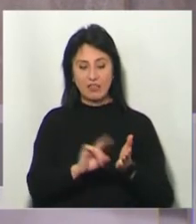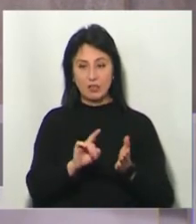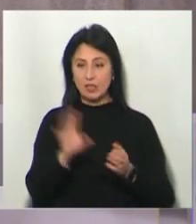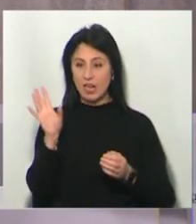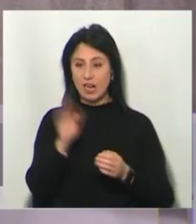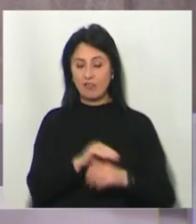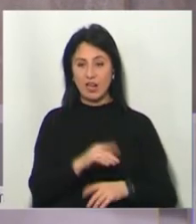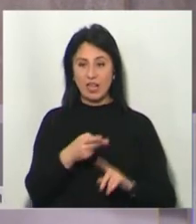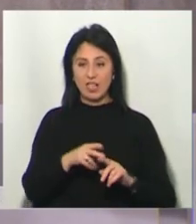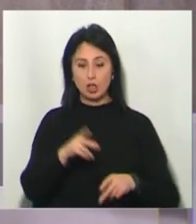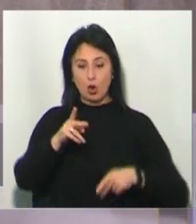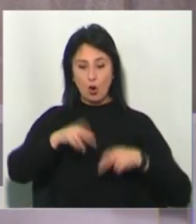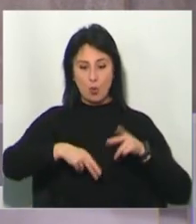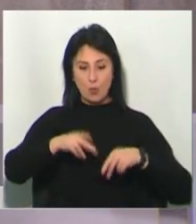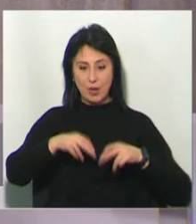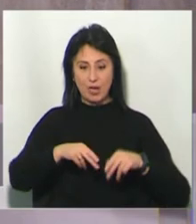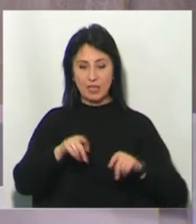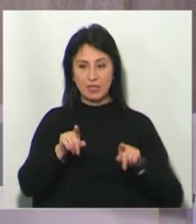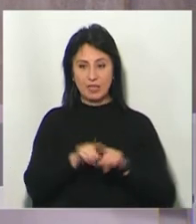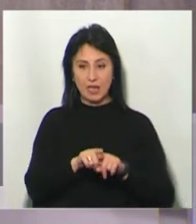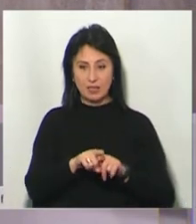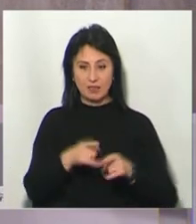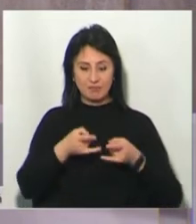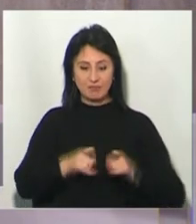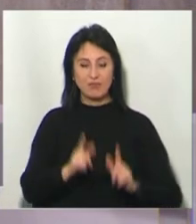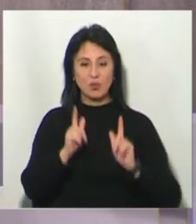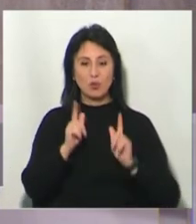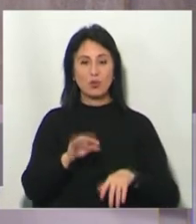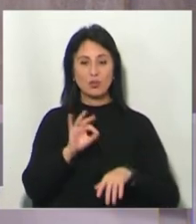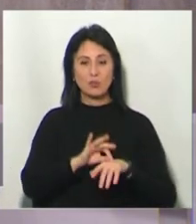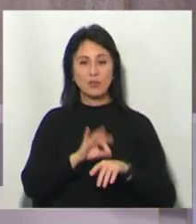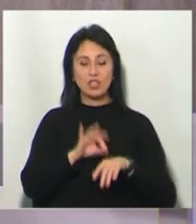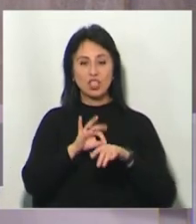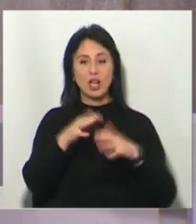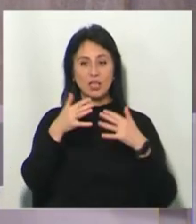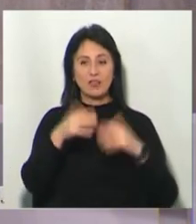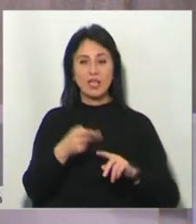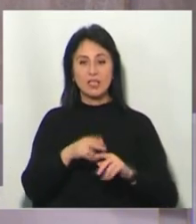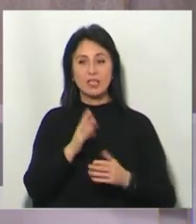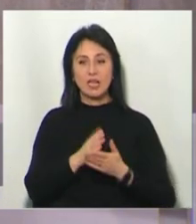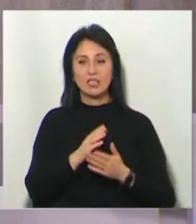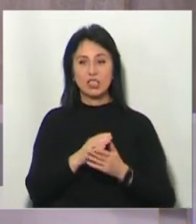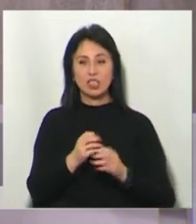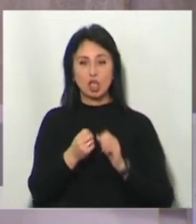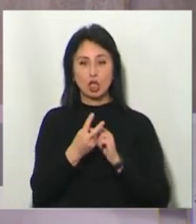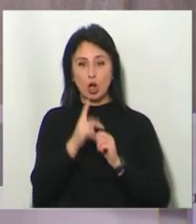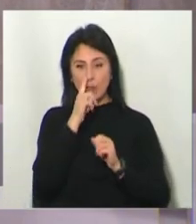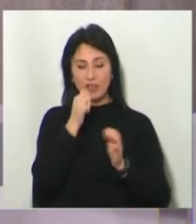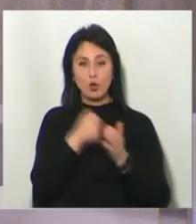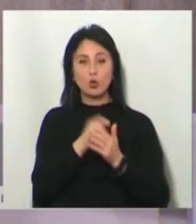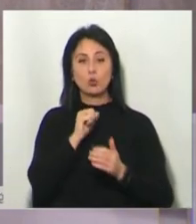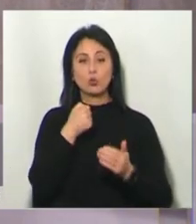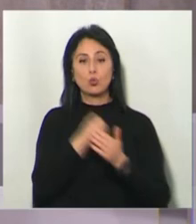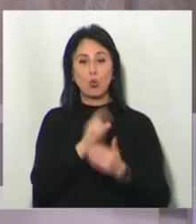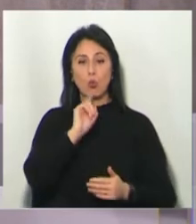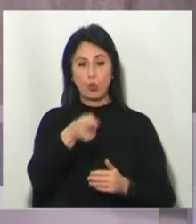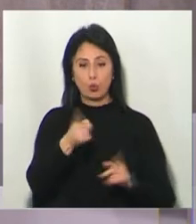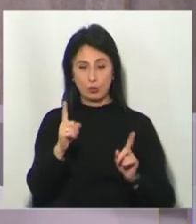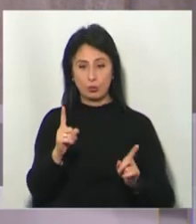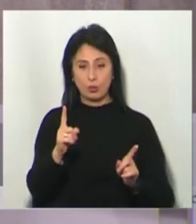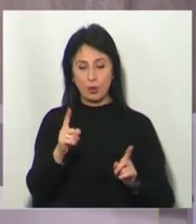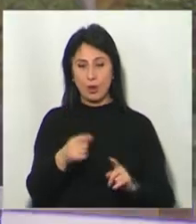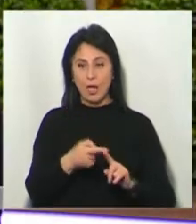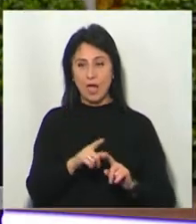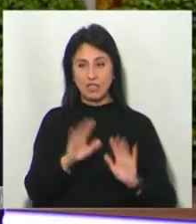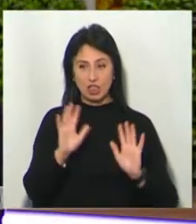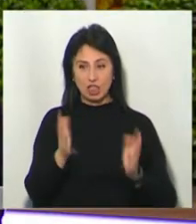რომ ყველა ის ოპერაცია, რომელიც ასეთი თანდაყოლილი პრობლემების გამო ჩატარდა, ეს არის 12 თვემდე, ანუ წლამდე ჩატარებული. Იმიტომ